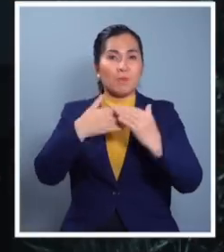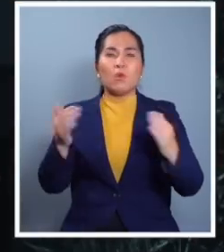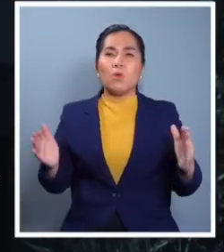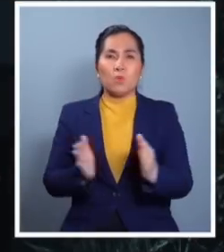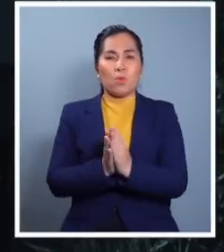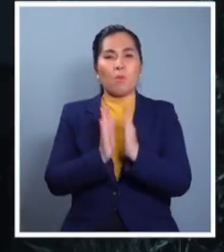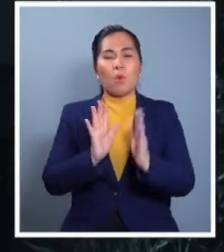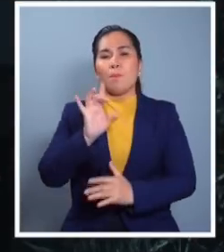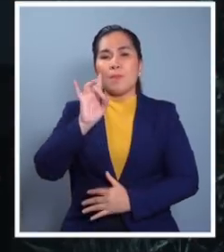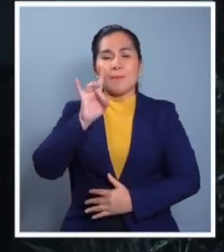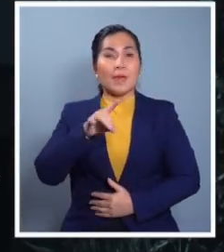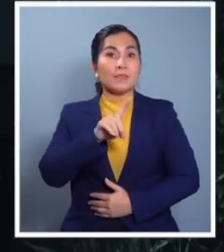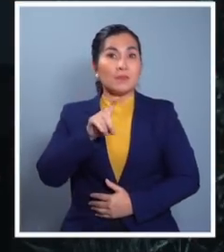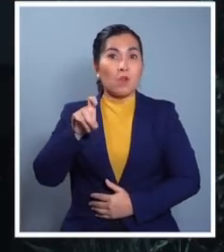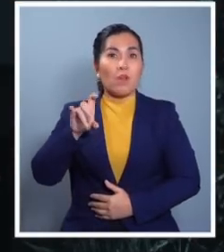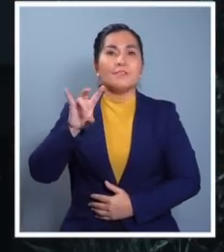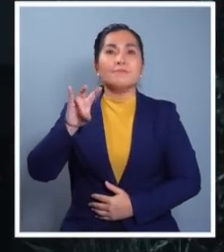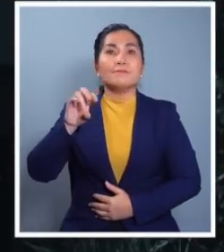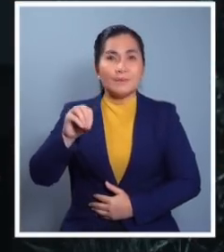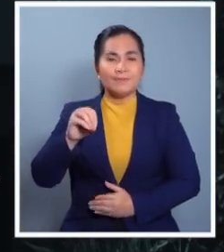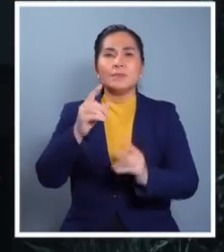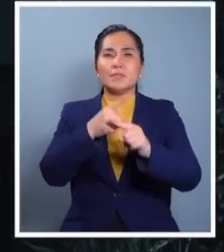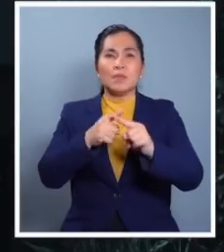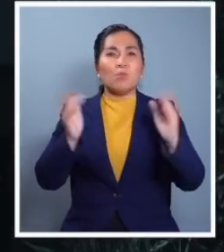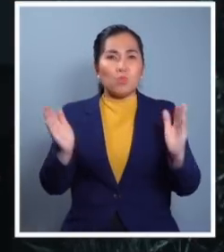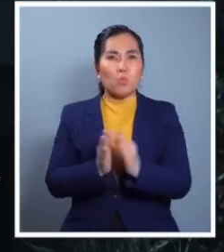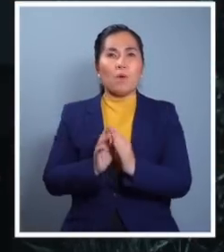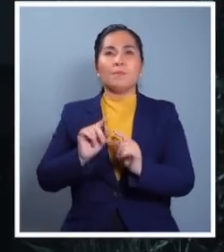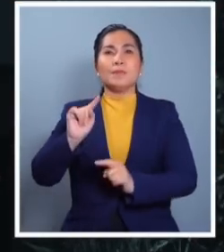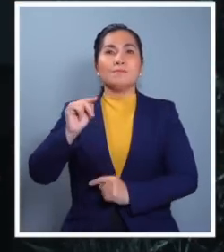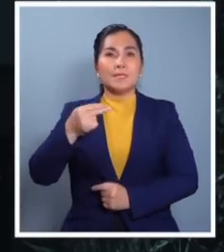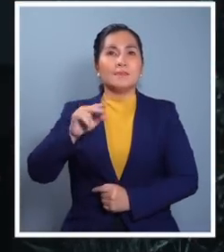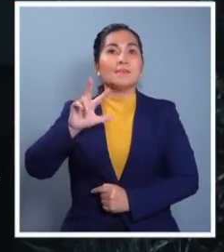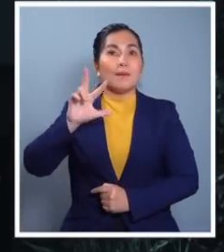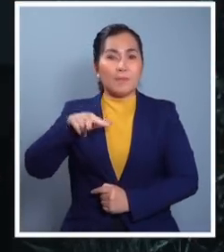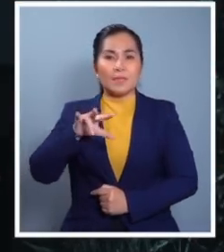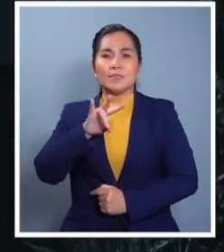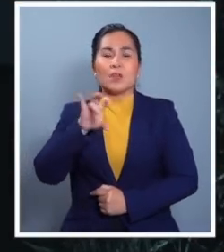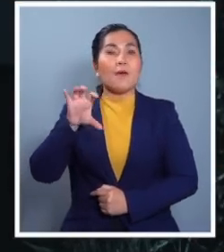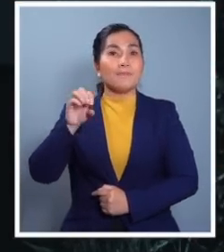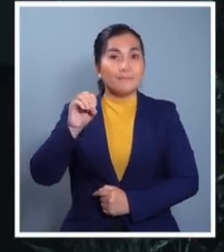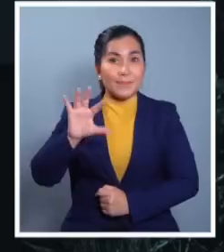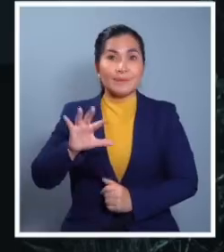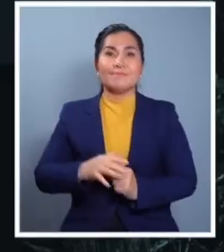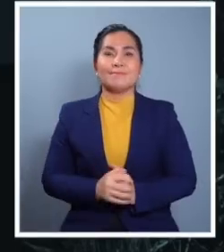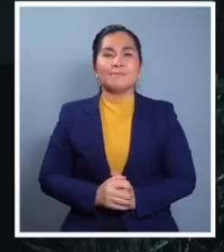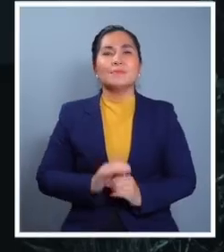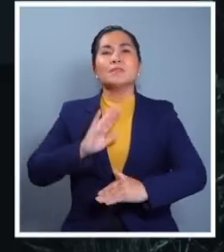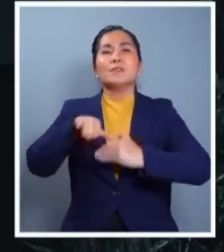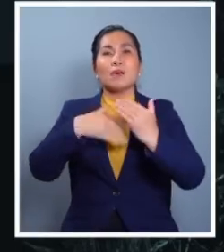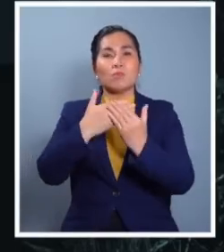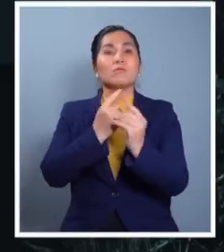ว่า 8,170 รายและบาดเจ็บมากกว่า 13,755 รายซึ่งทั้งหม